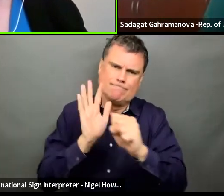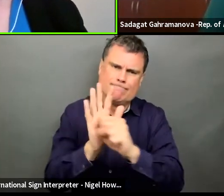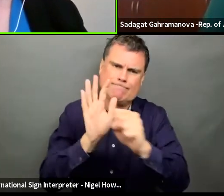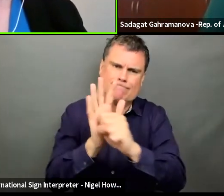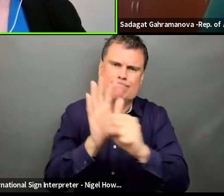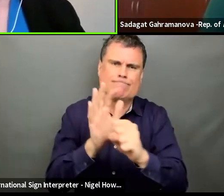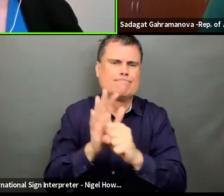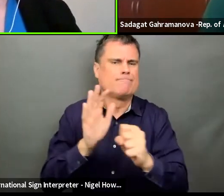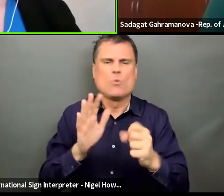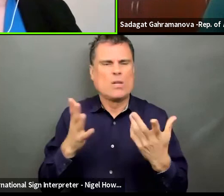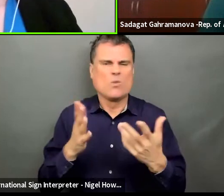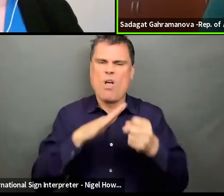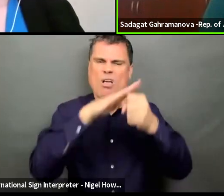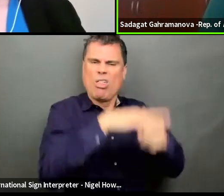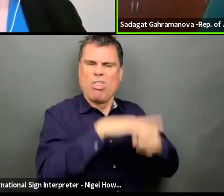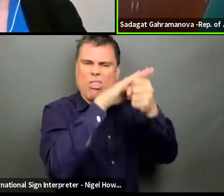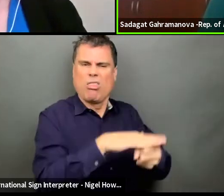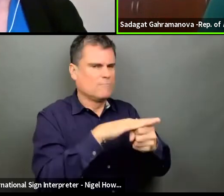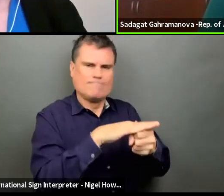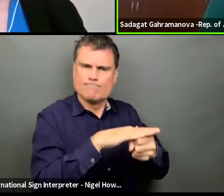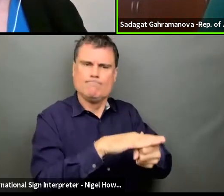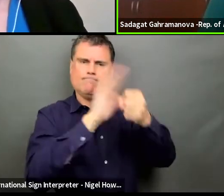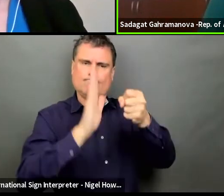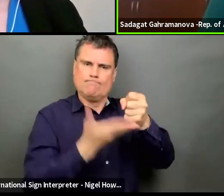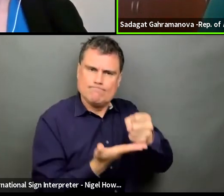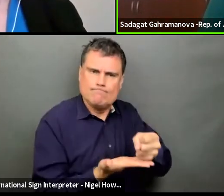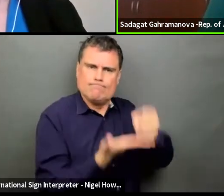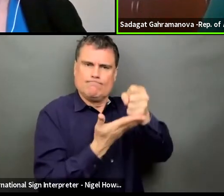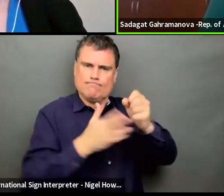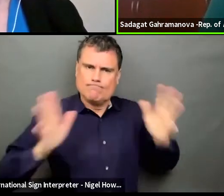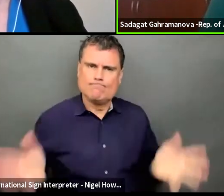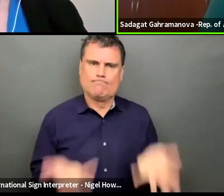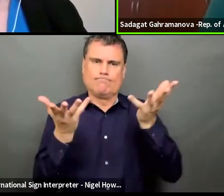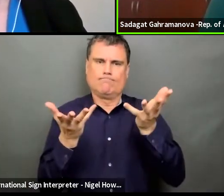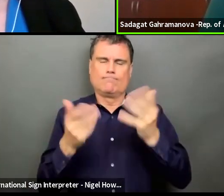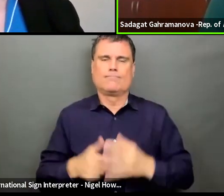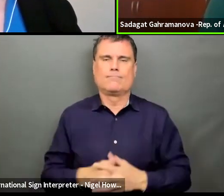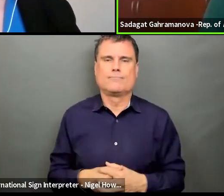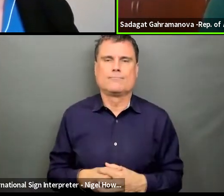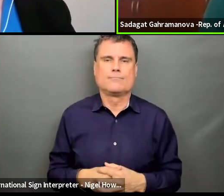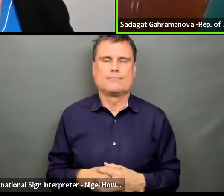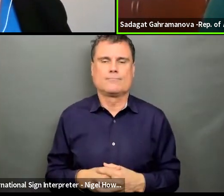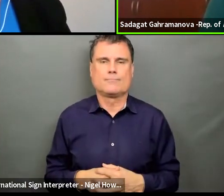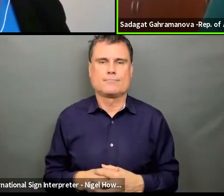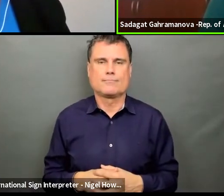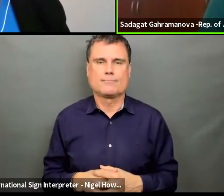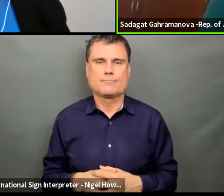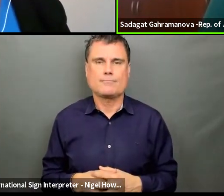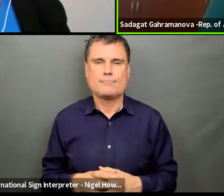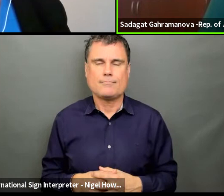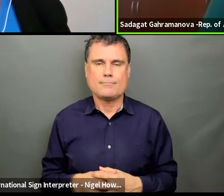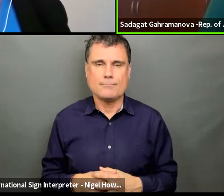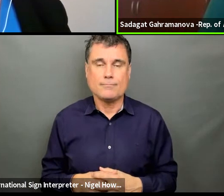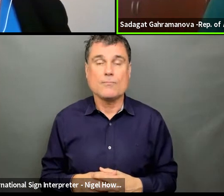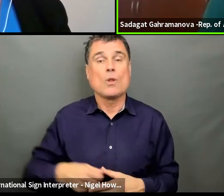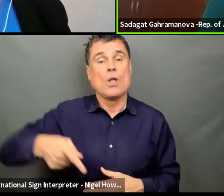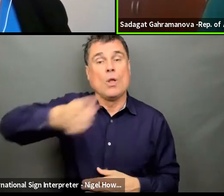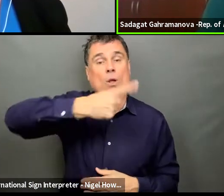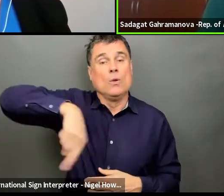short? Также в целях привлечения внимания общественности к вопросам селективных абортов